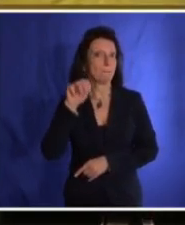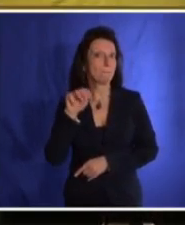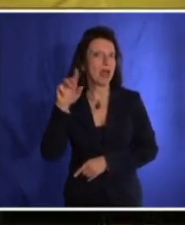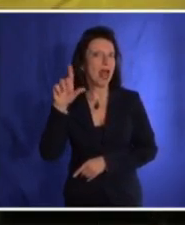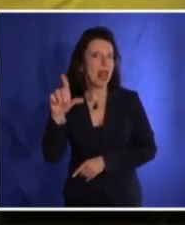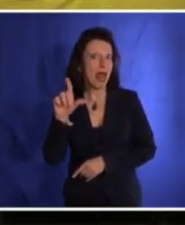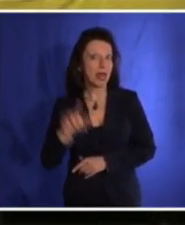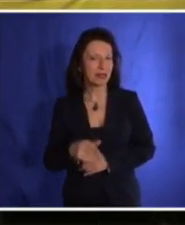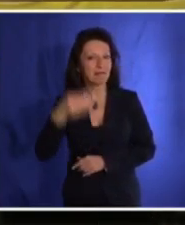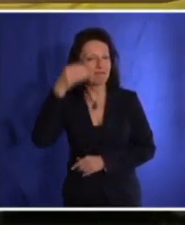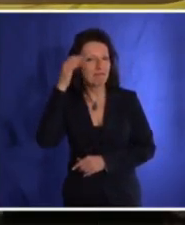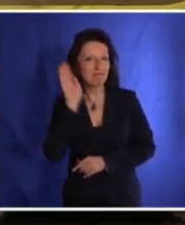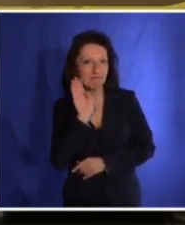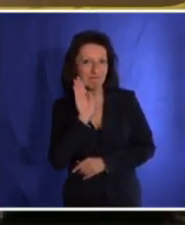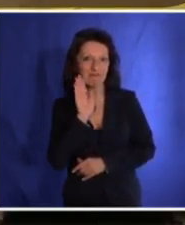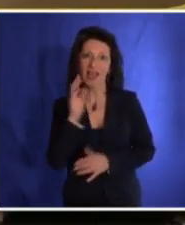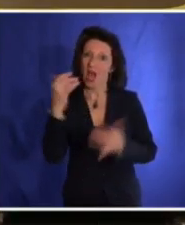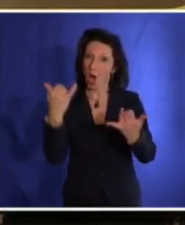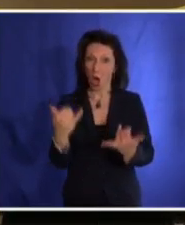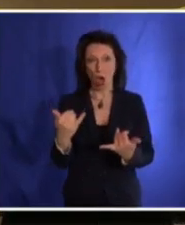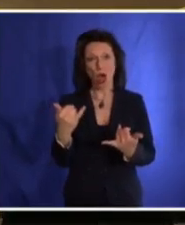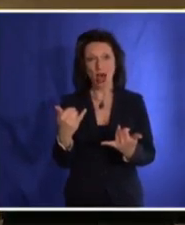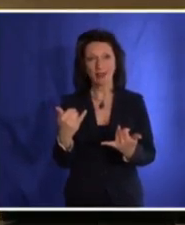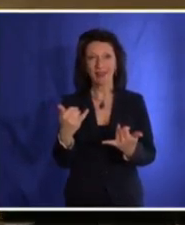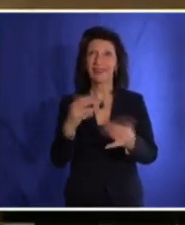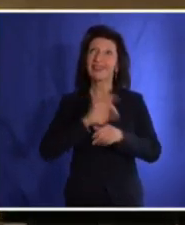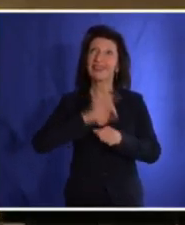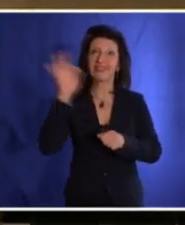wird heute dein Tag sein. Alles Gute.